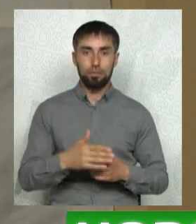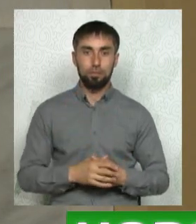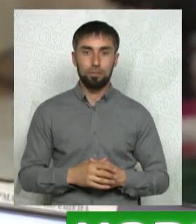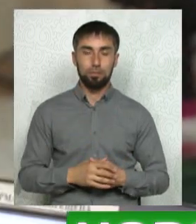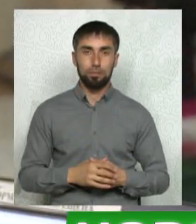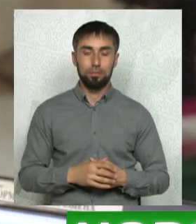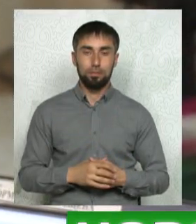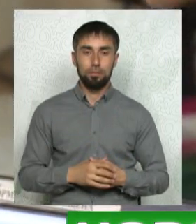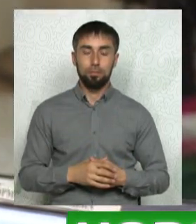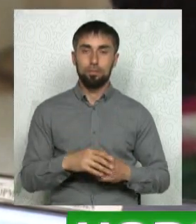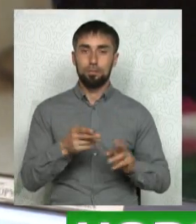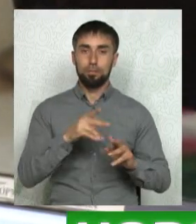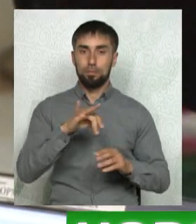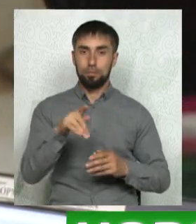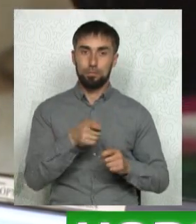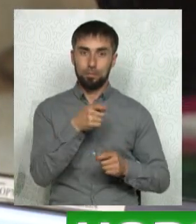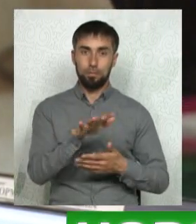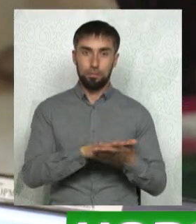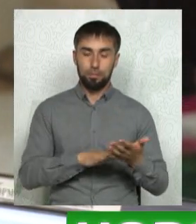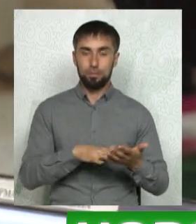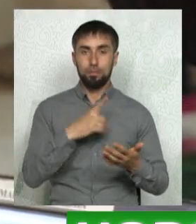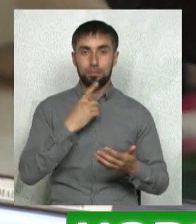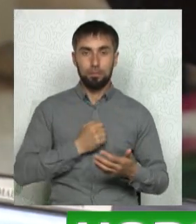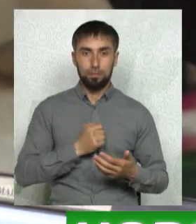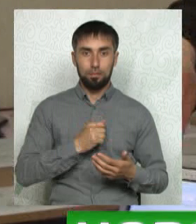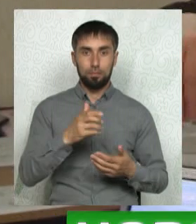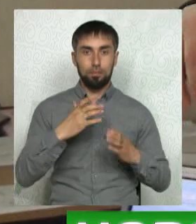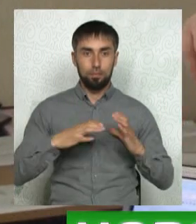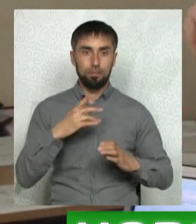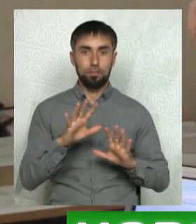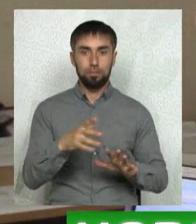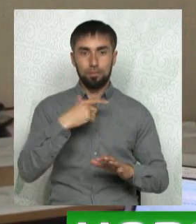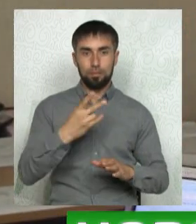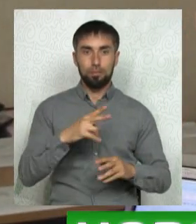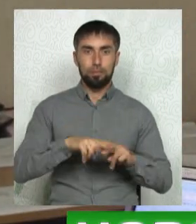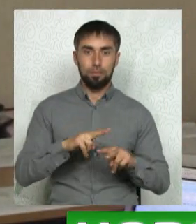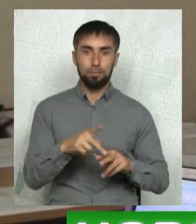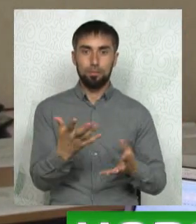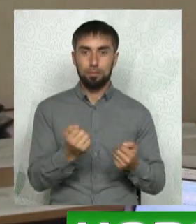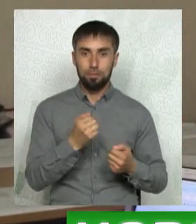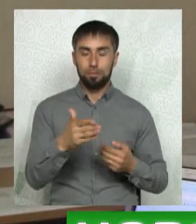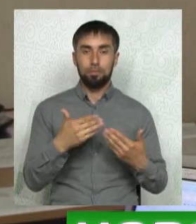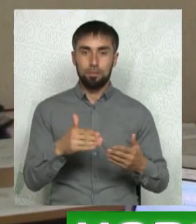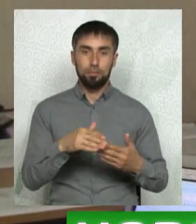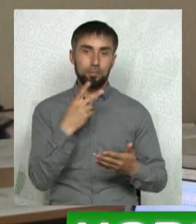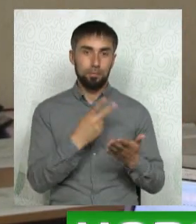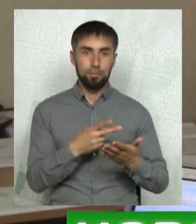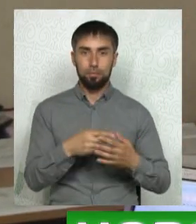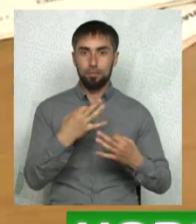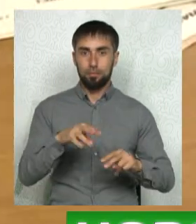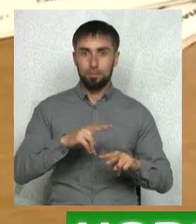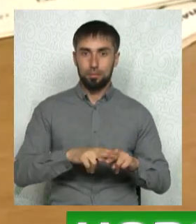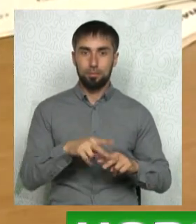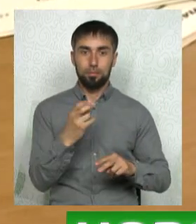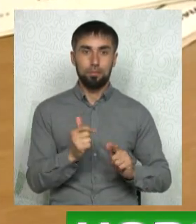русский язык. При подаче заявлений в военный университет с собой нужен только паспорт. Приемные будущему выпускнику показывают свободные места